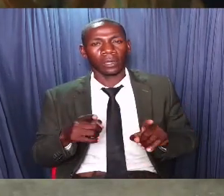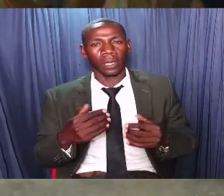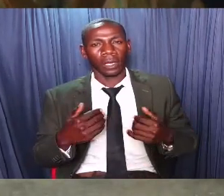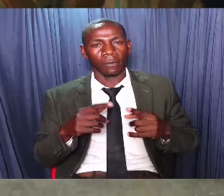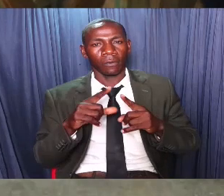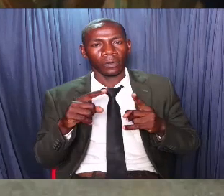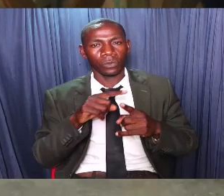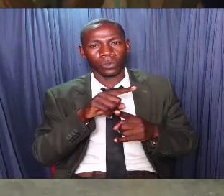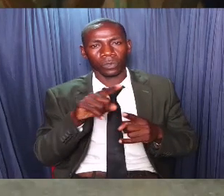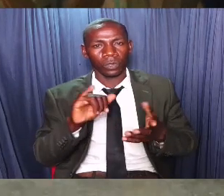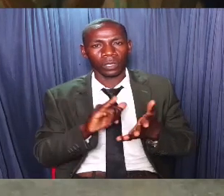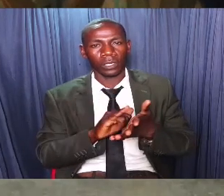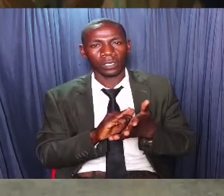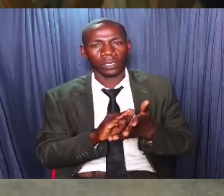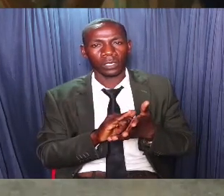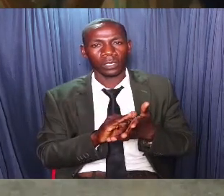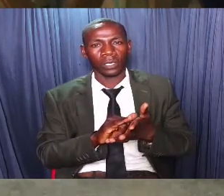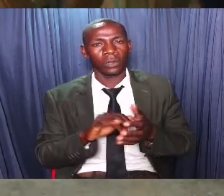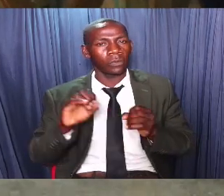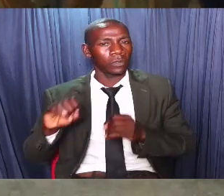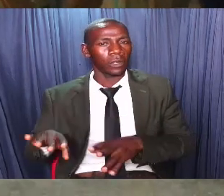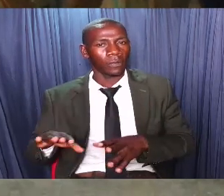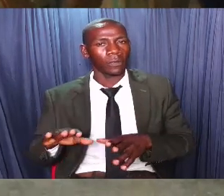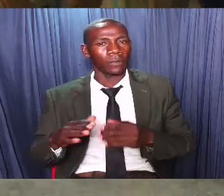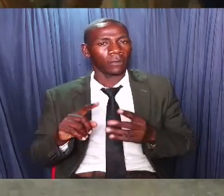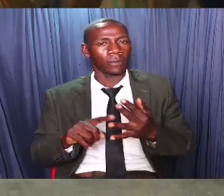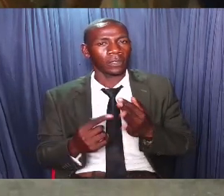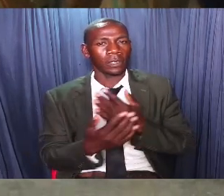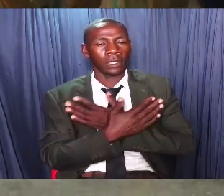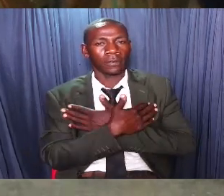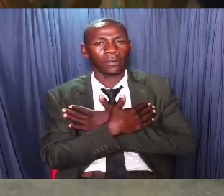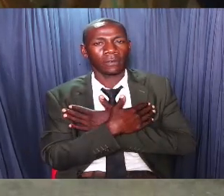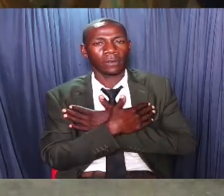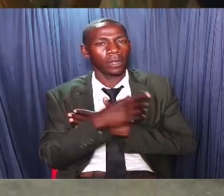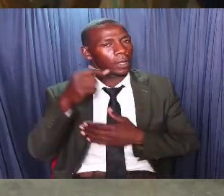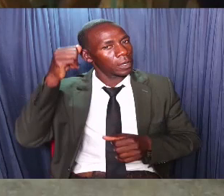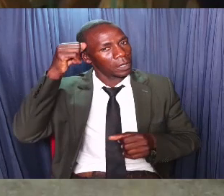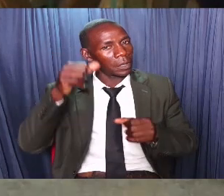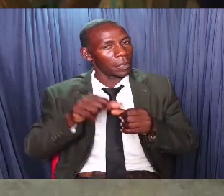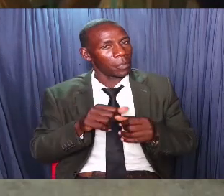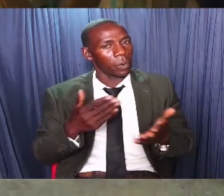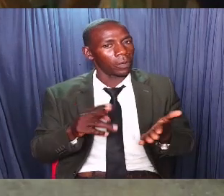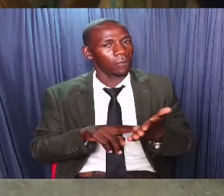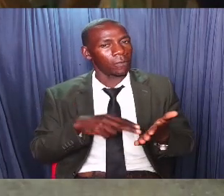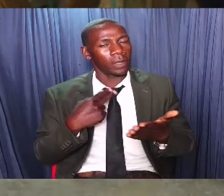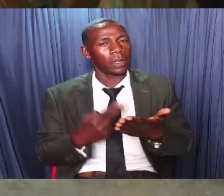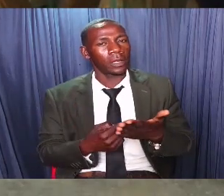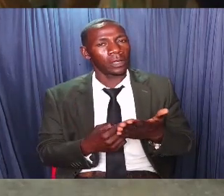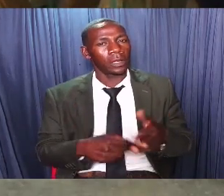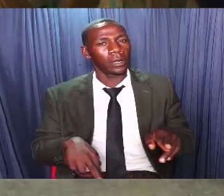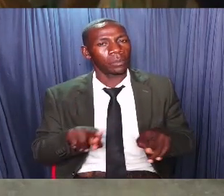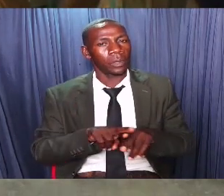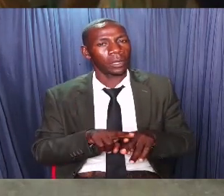neno juu yako ya kwamba umeuacha upendo wako wa kwanza. Basi kumbuka ni wapi ulikoanguka,